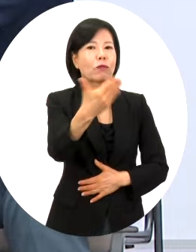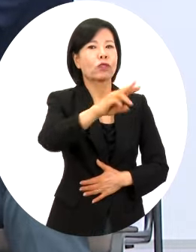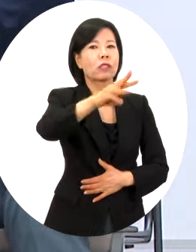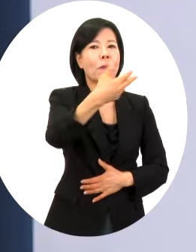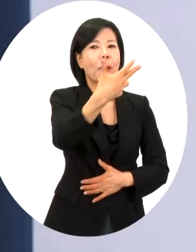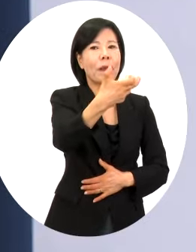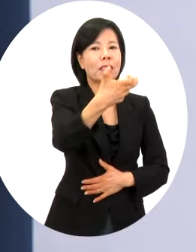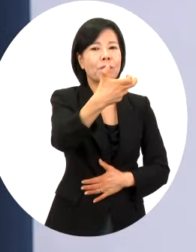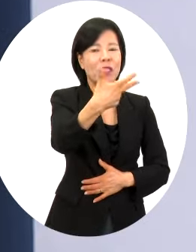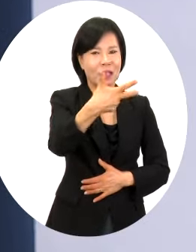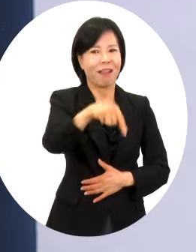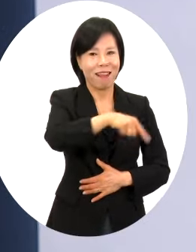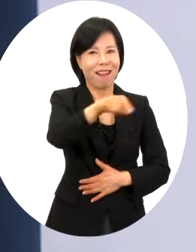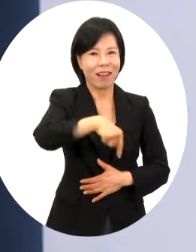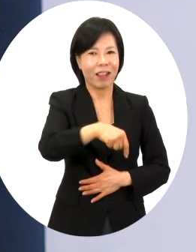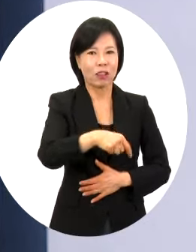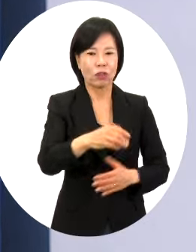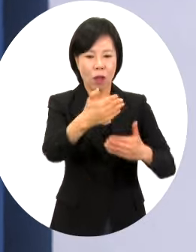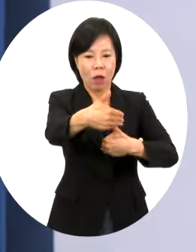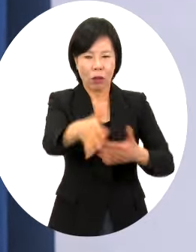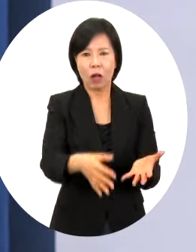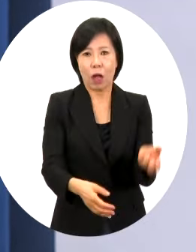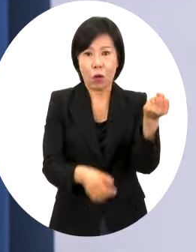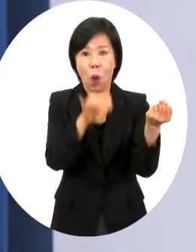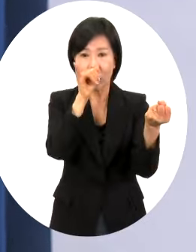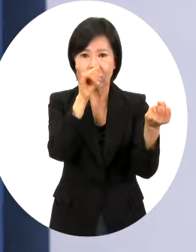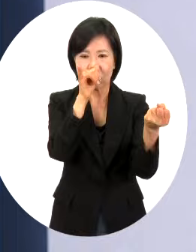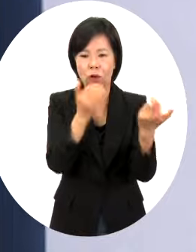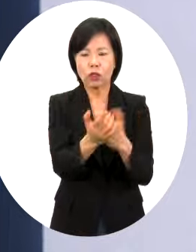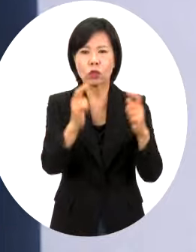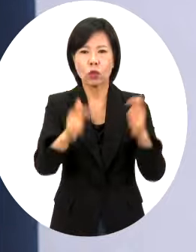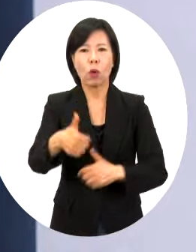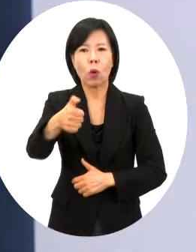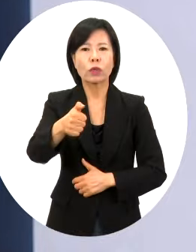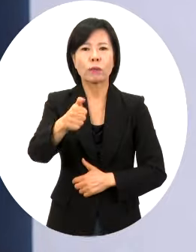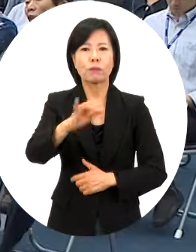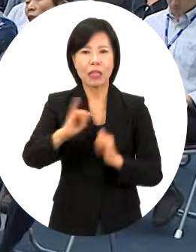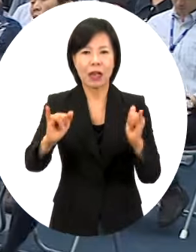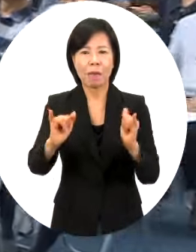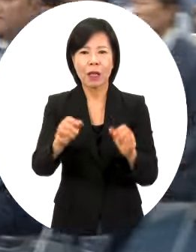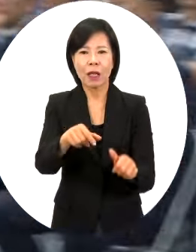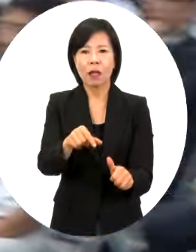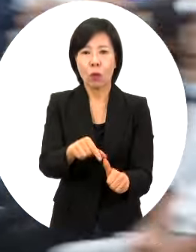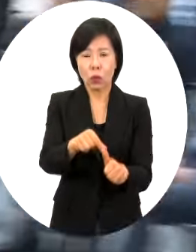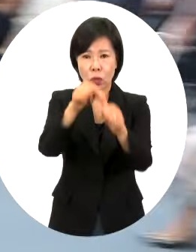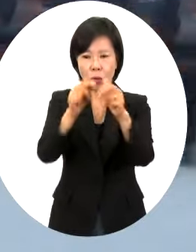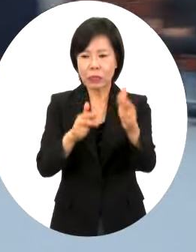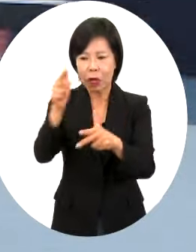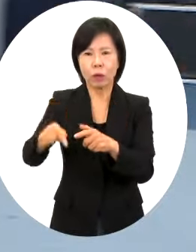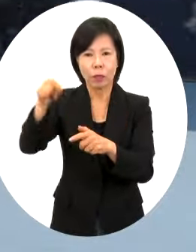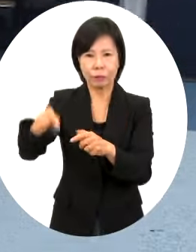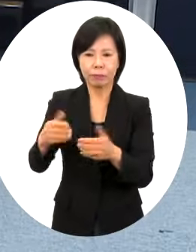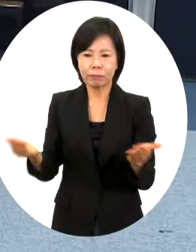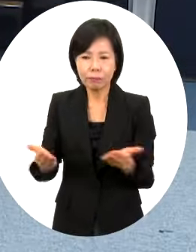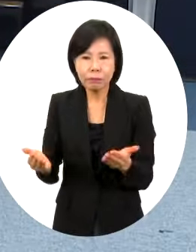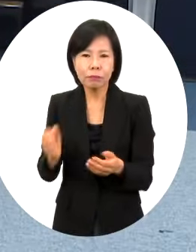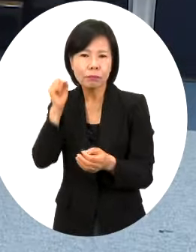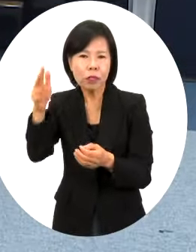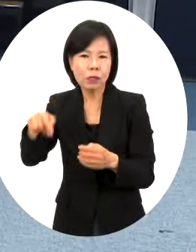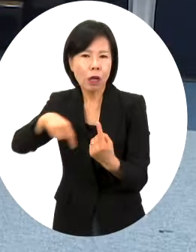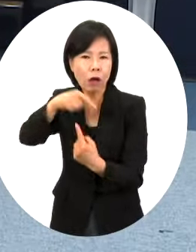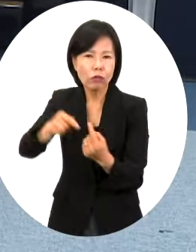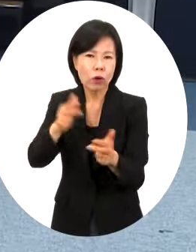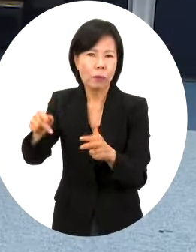숙박업소에서 79,380실의 객실을 보유하고 있는데요. 제주도는 50인 이상 고용 관광사업체 중